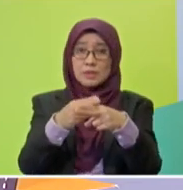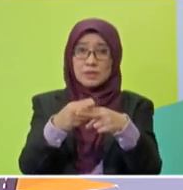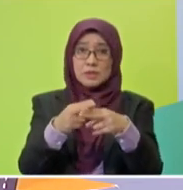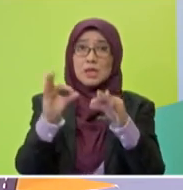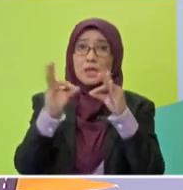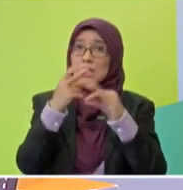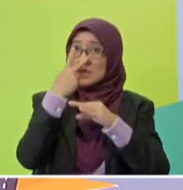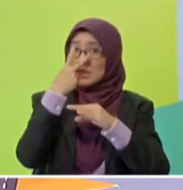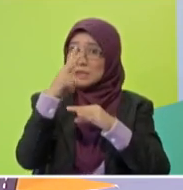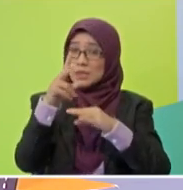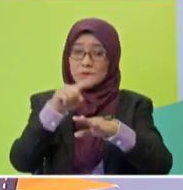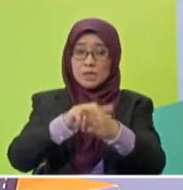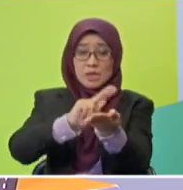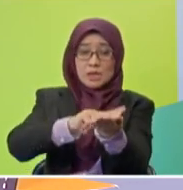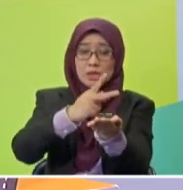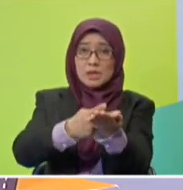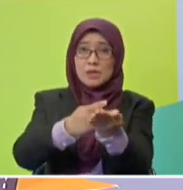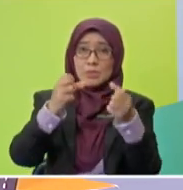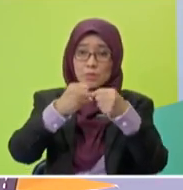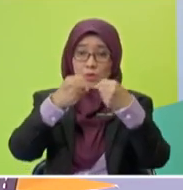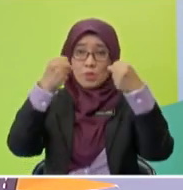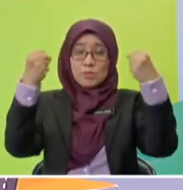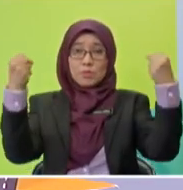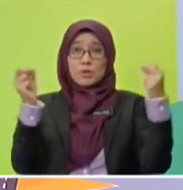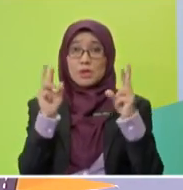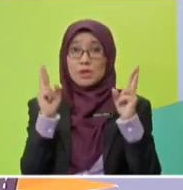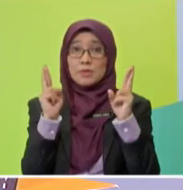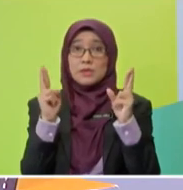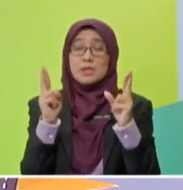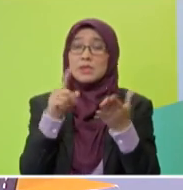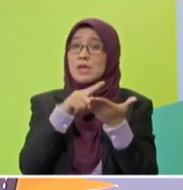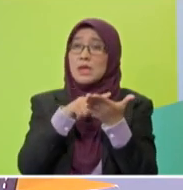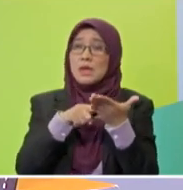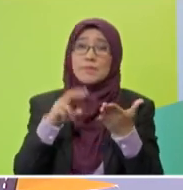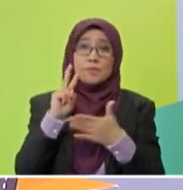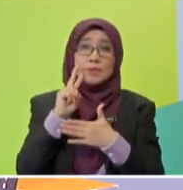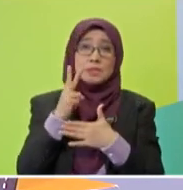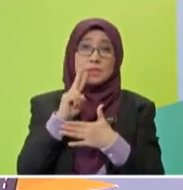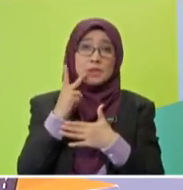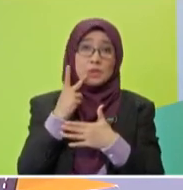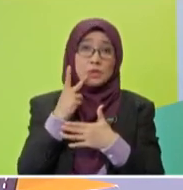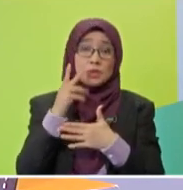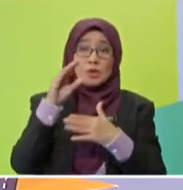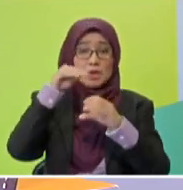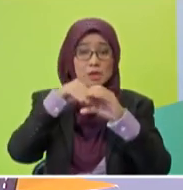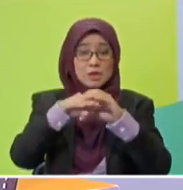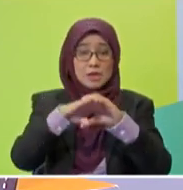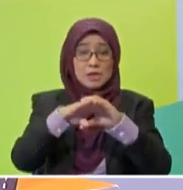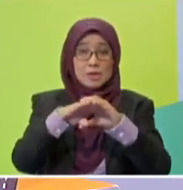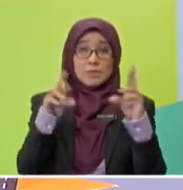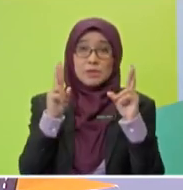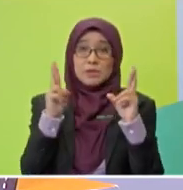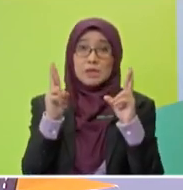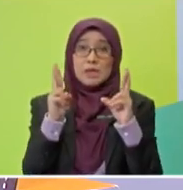siapa di rumah buka Beti Ais tengok apa Benda apa sayur-sayuran yang ada dalam peti ayam Ibu udah beli